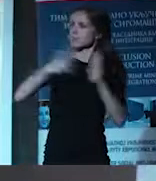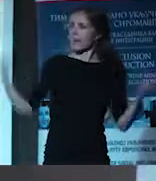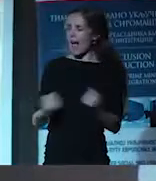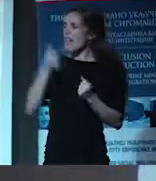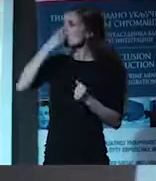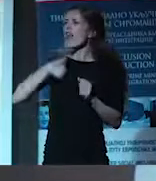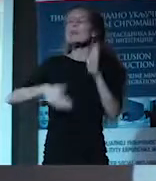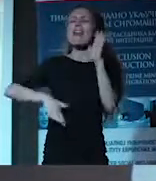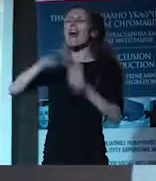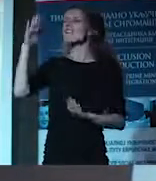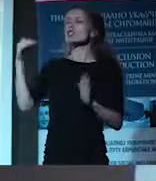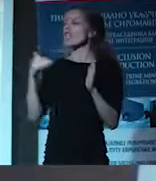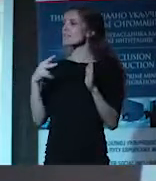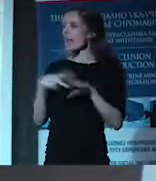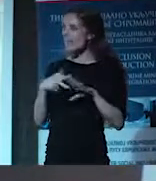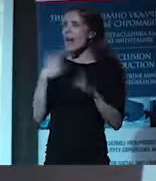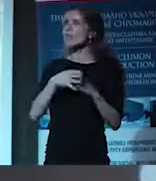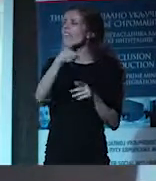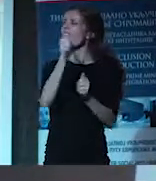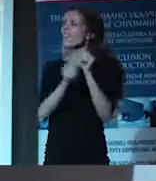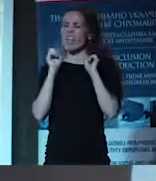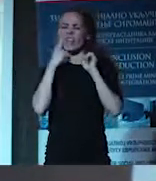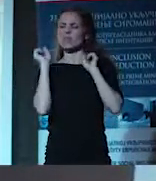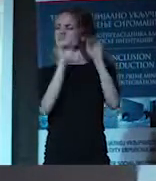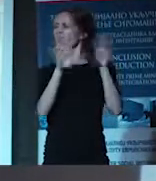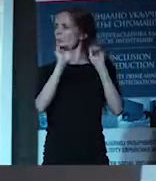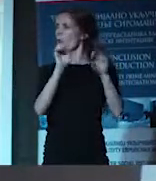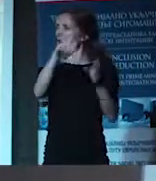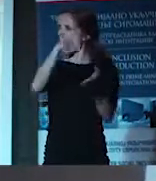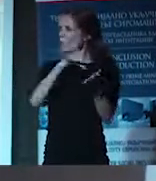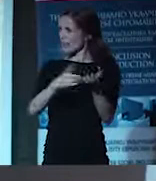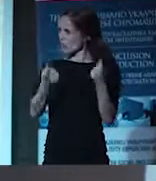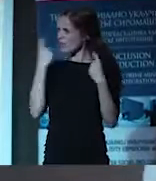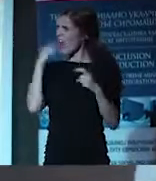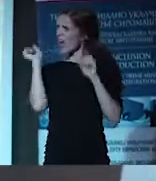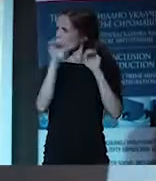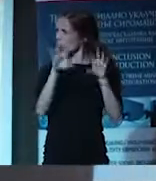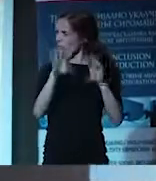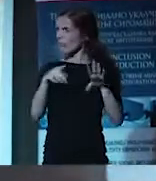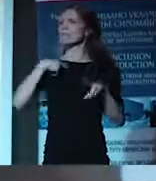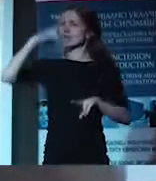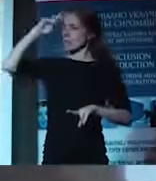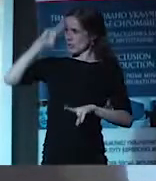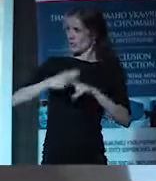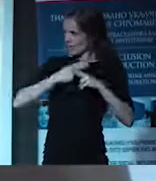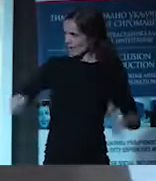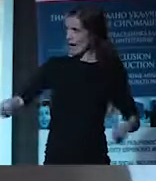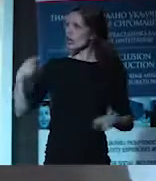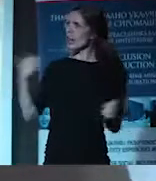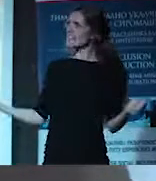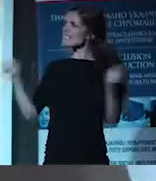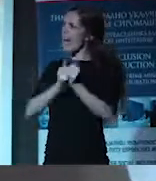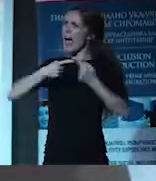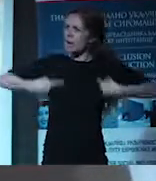nam je najviše smetalo sledeće bila je ta divlja deponija u centru sela i bili smo rešeni da je takođe zajedno zajedničkim snagama sa